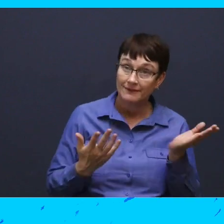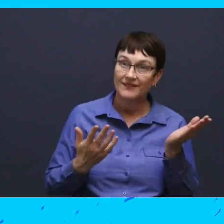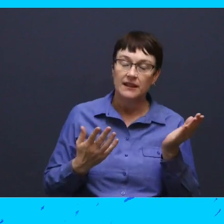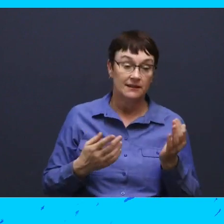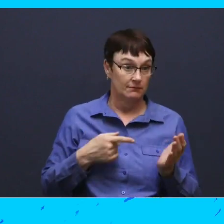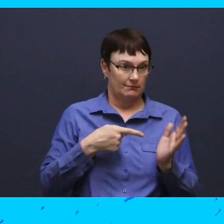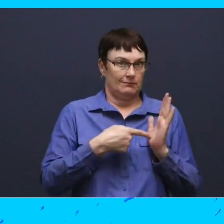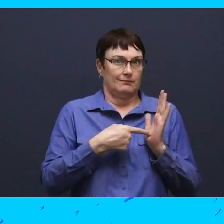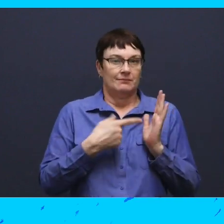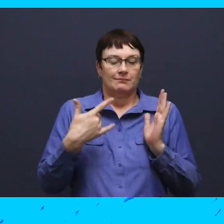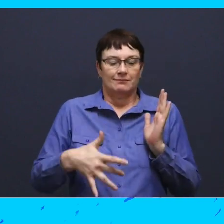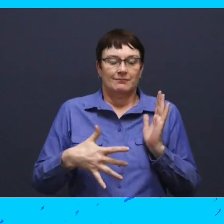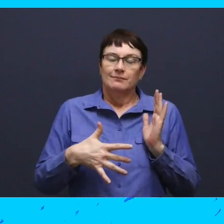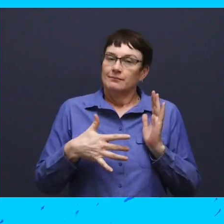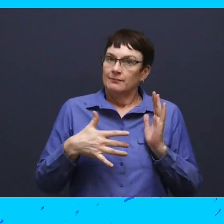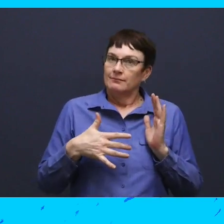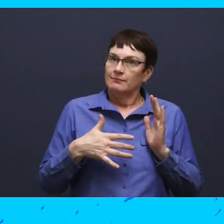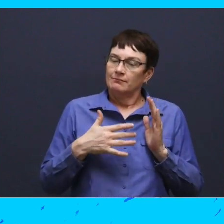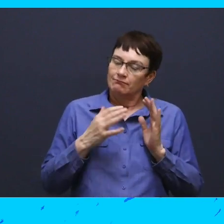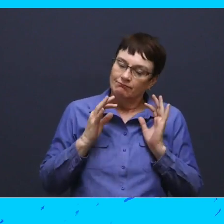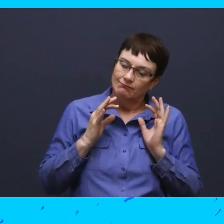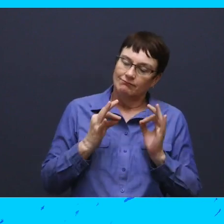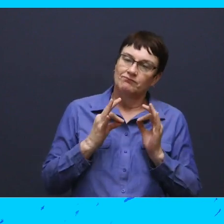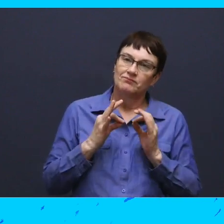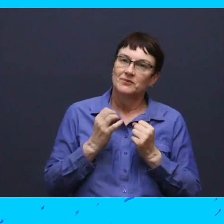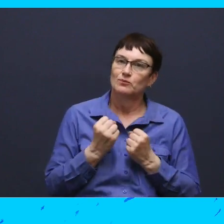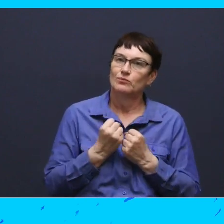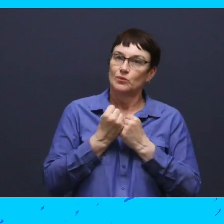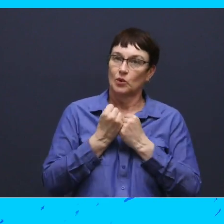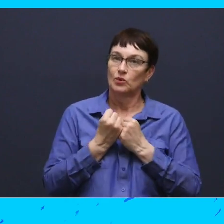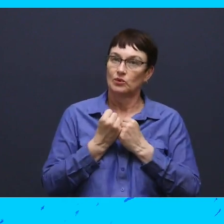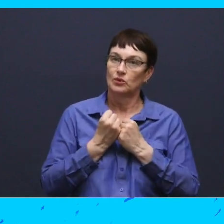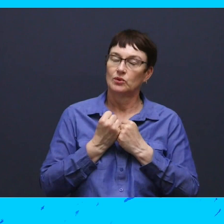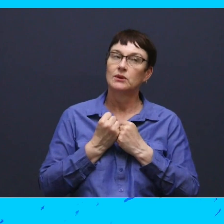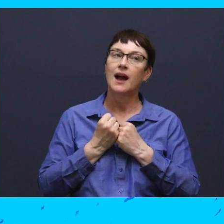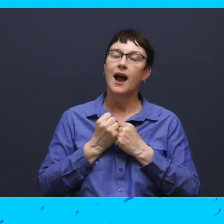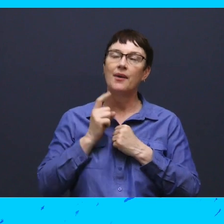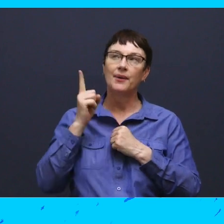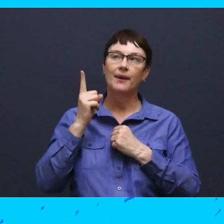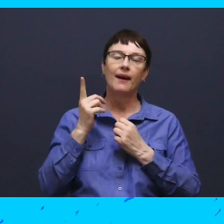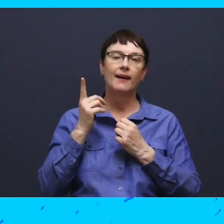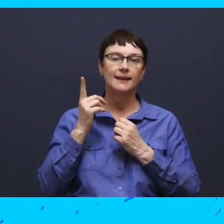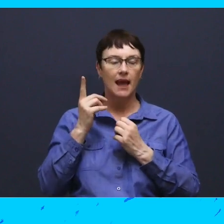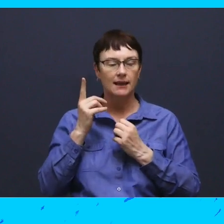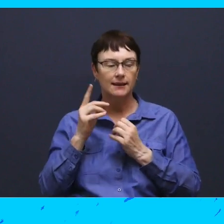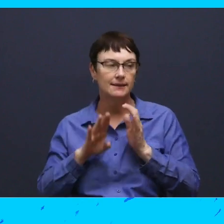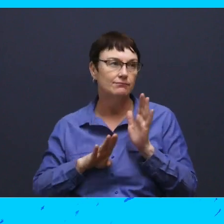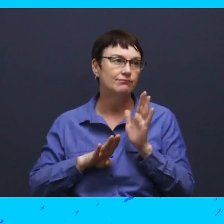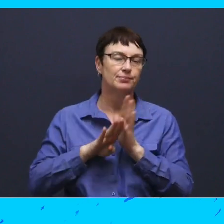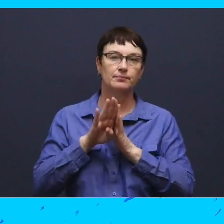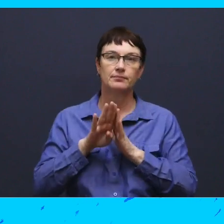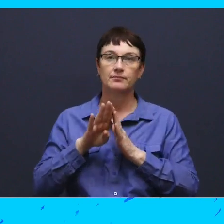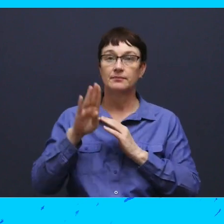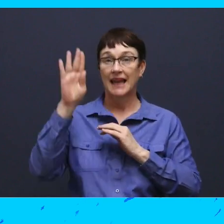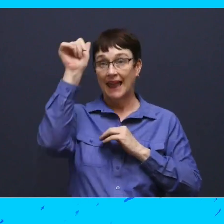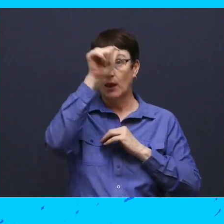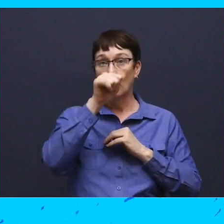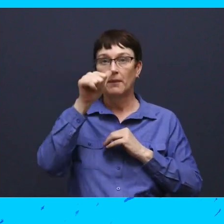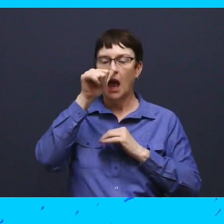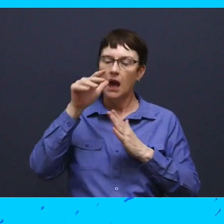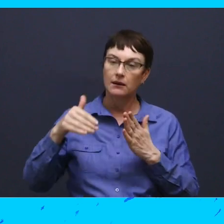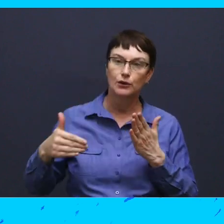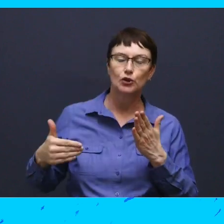des discussions avec différentes parties prenantes basées sur les données que nous